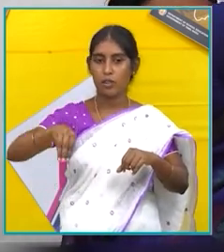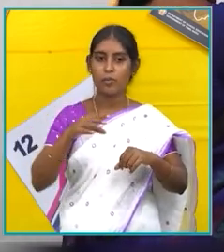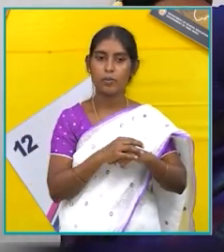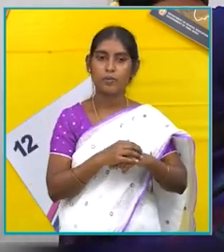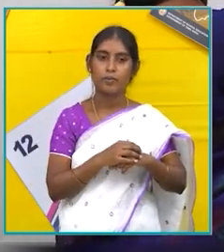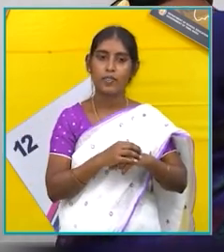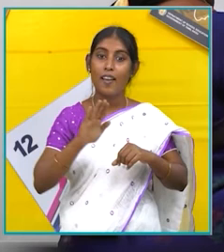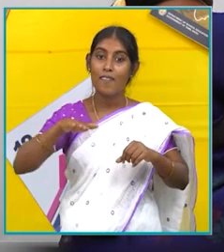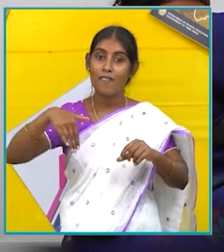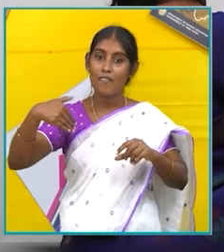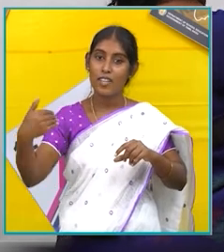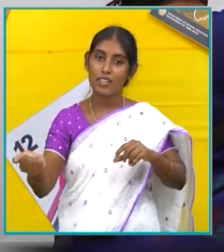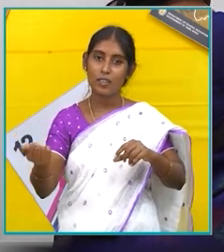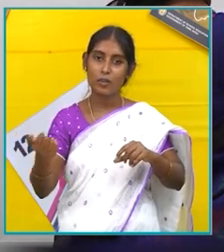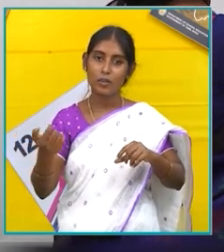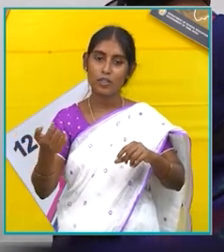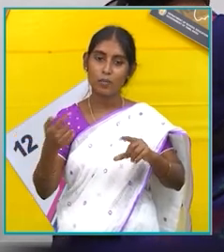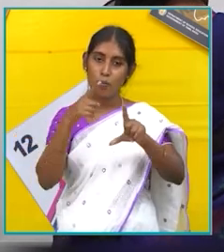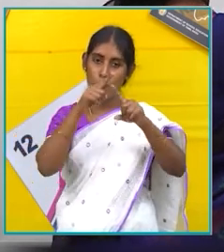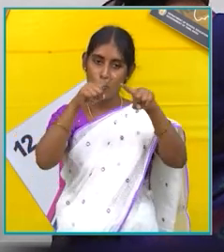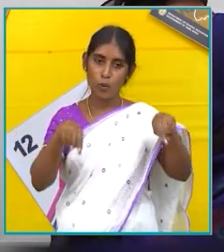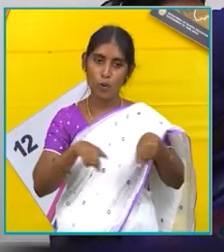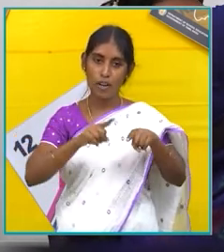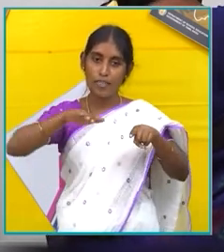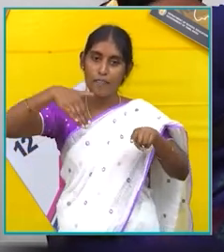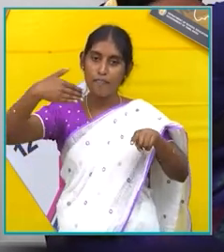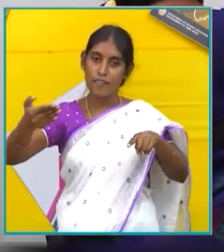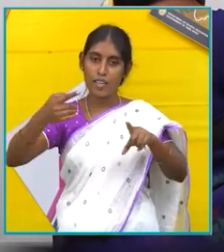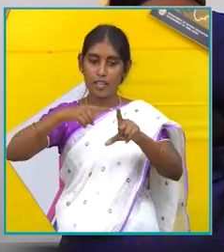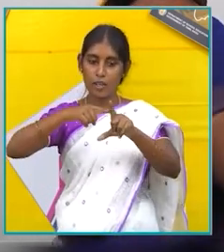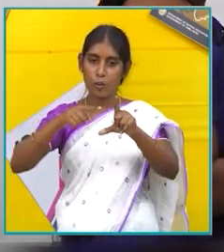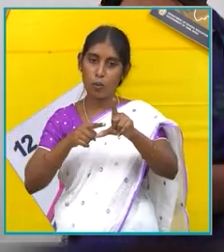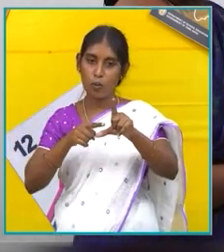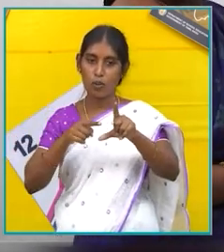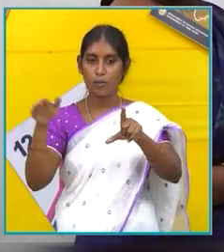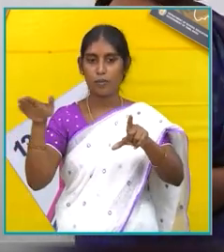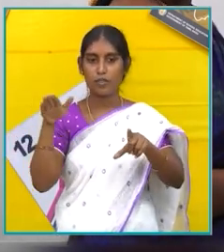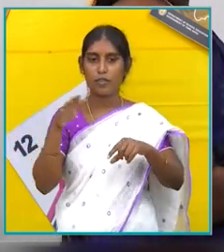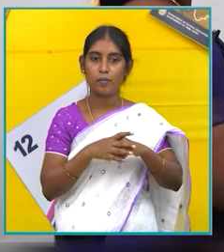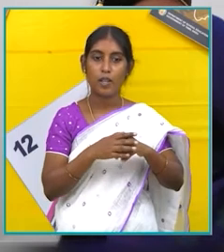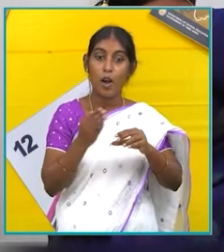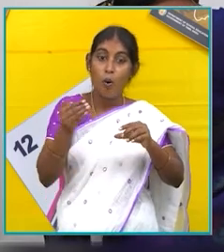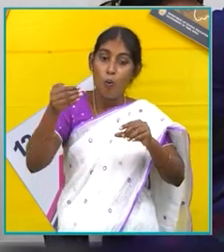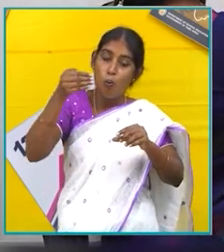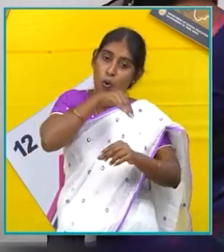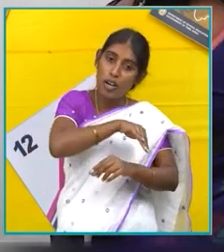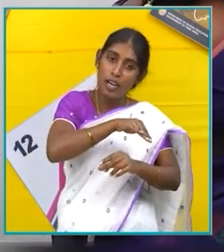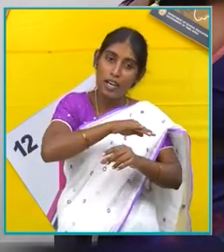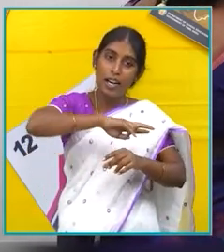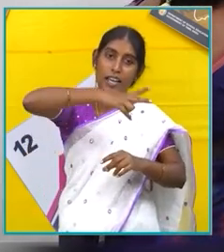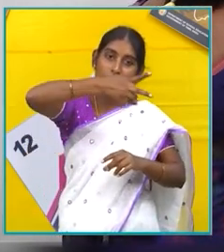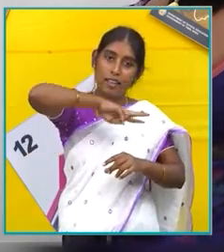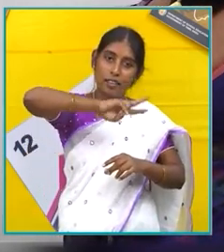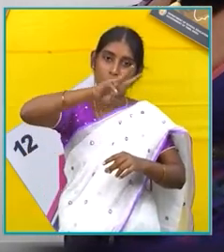வெளிக்கோணம் என்னதுங்க, ஜெட் அப்படிங்கிறது என்னென்னா அதன் உள்ளெதிர் கோணங்களின் கூடுதலுக்கு சமம். உள்ளெதிர்